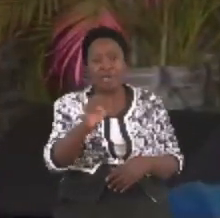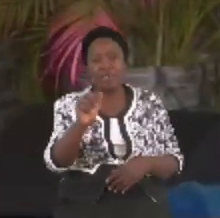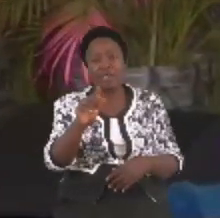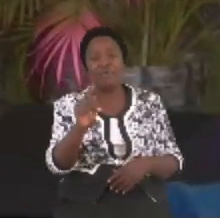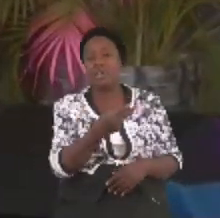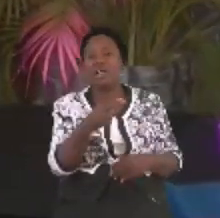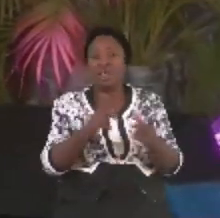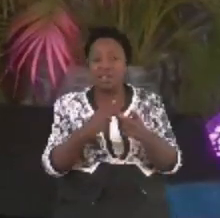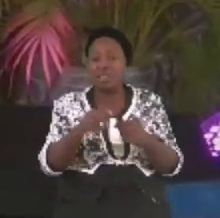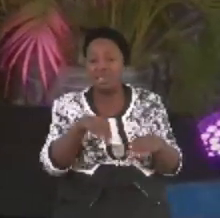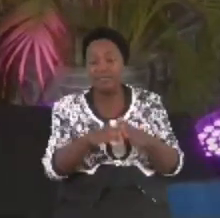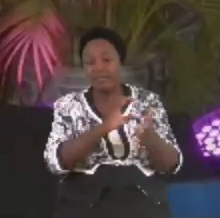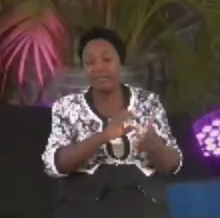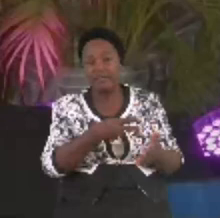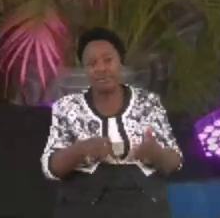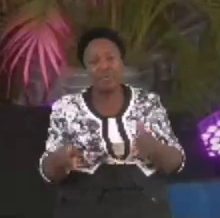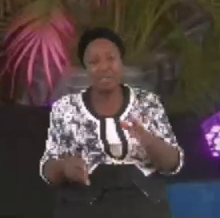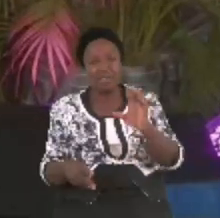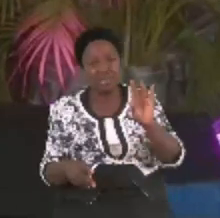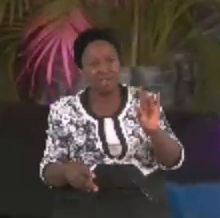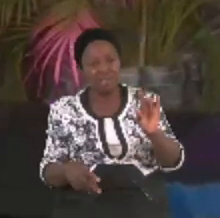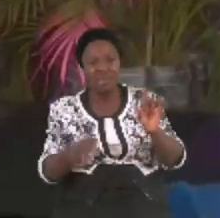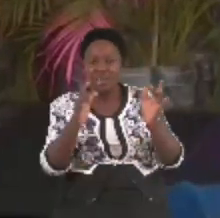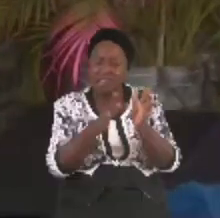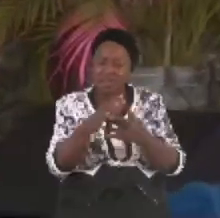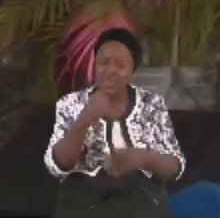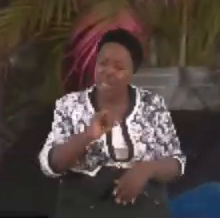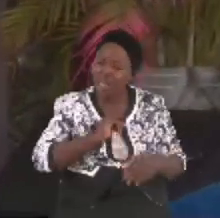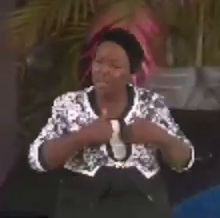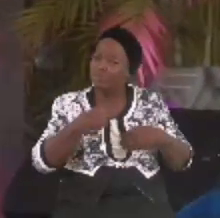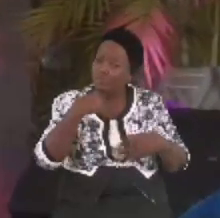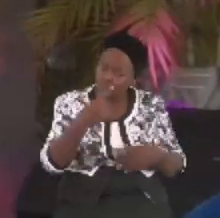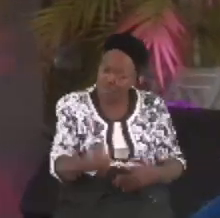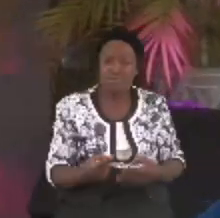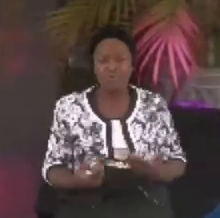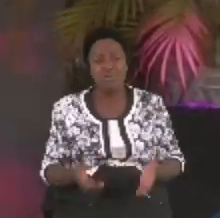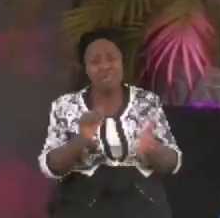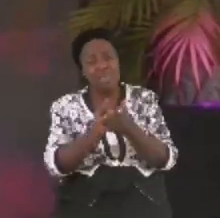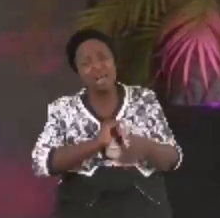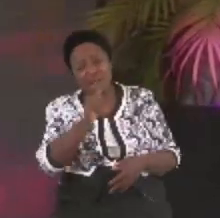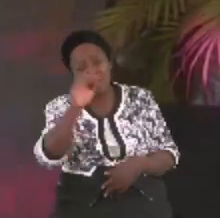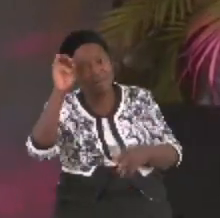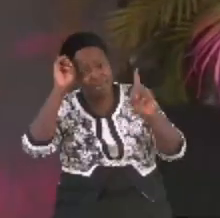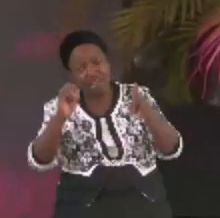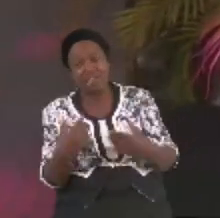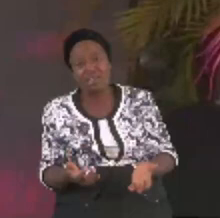Verset 8, Jésus le répondit, je vous ai dit que c'est moi. Si donc c'est moi que vous cherchez,